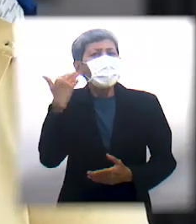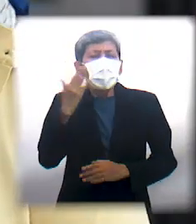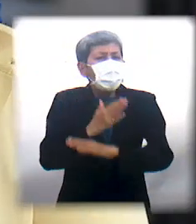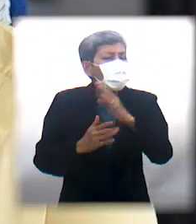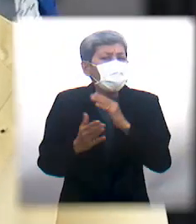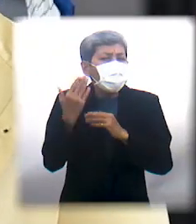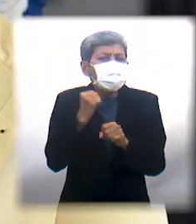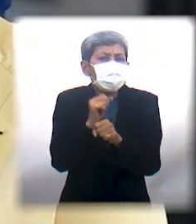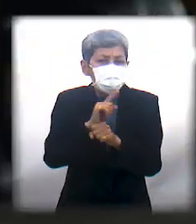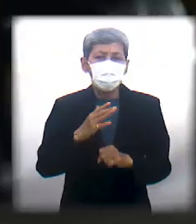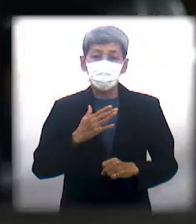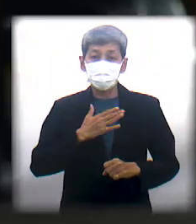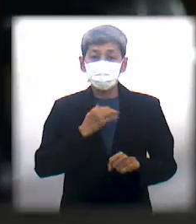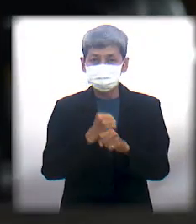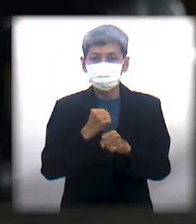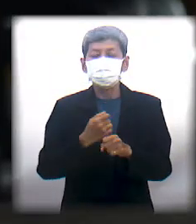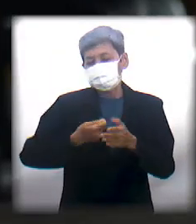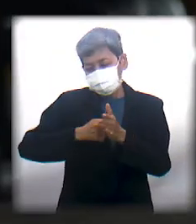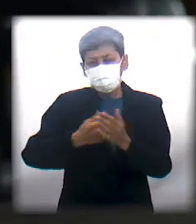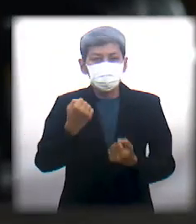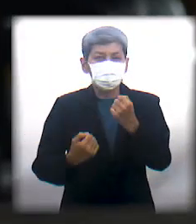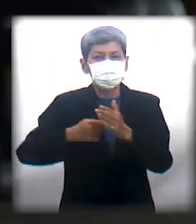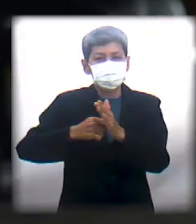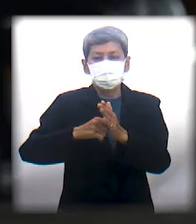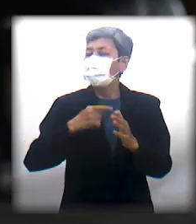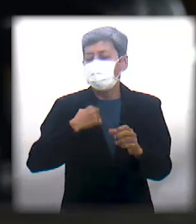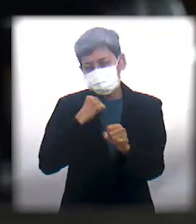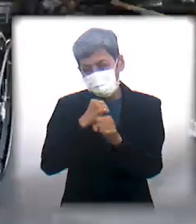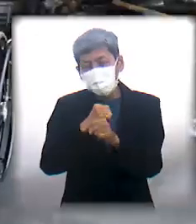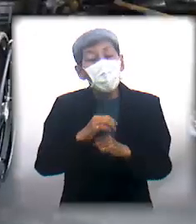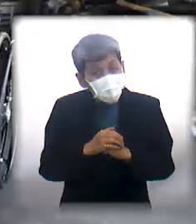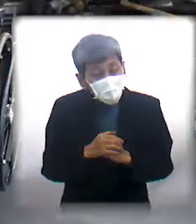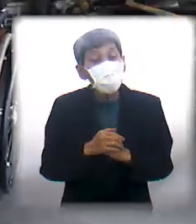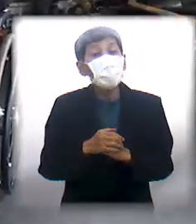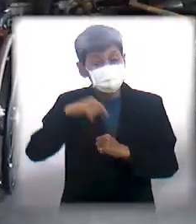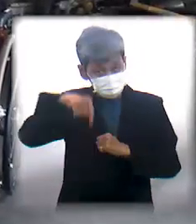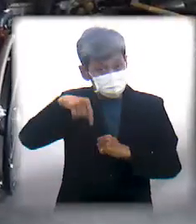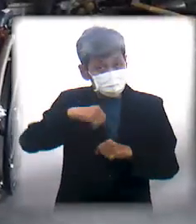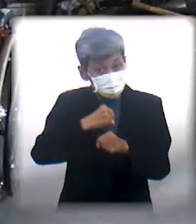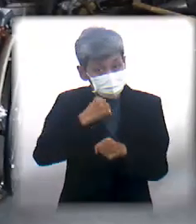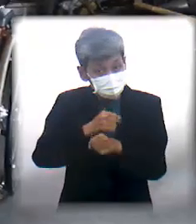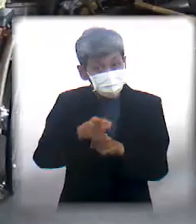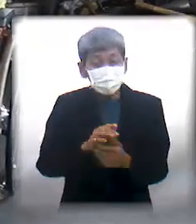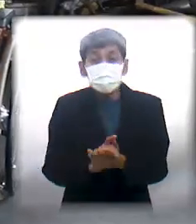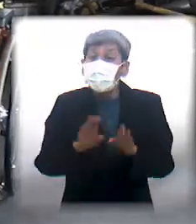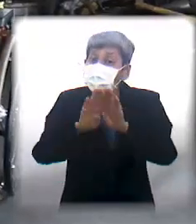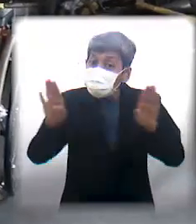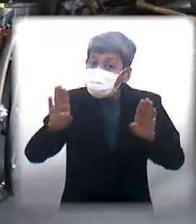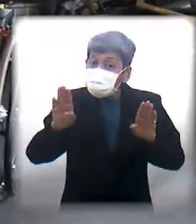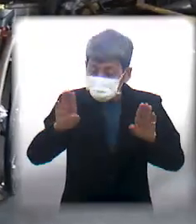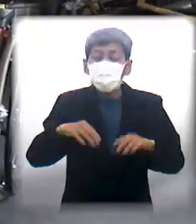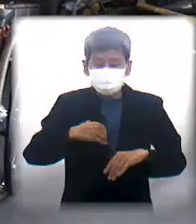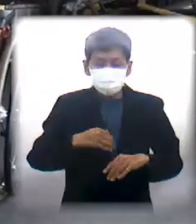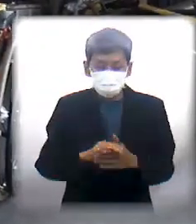นพิการพี่ทำงานอะไรมาก่อนนะคะ ก็ทำอู่เนี่ยครับเริ่มทำอู่เริ่มใหม่ๆเลยครับ อ๋อก็คืออู่เนี้ยพี่หงีเนี่ยเปิดมาก่อนอยู่